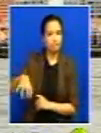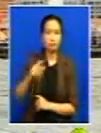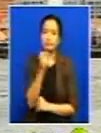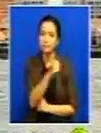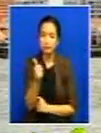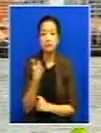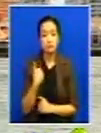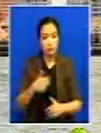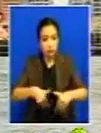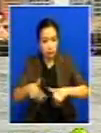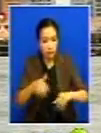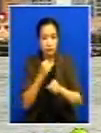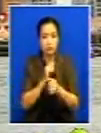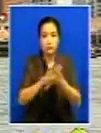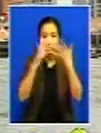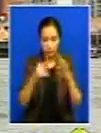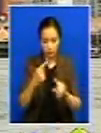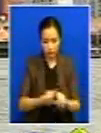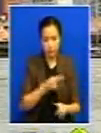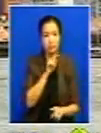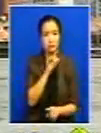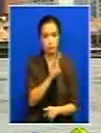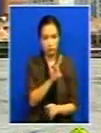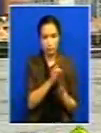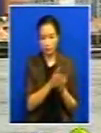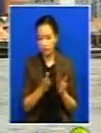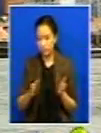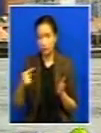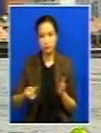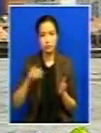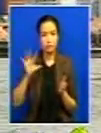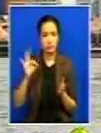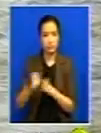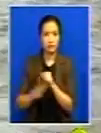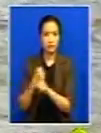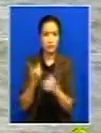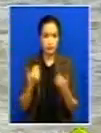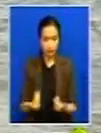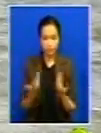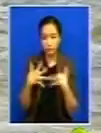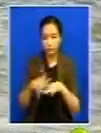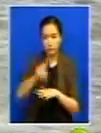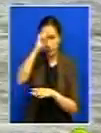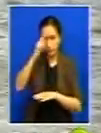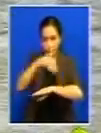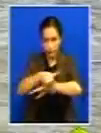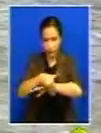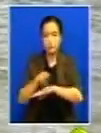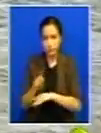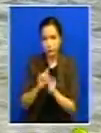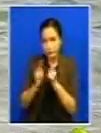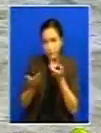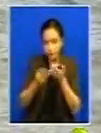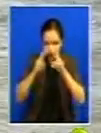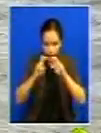ก็จะทยอยแล้วเสร็จตั้งแต่เดือนสิงหาคมจนถึงกันยายนปีนี้ประสานกับฝ่ายวิศวกรรมครับมีการ